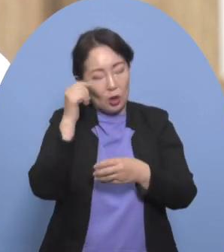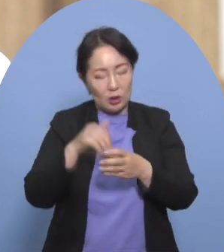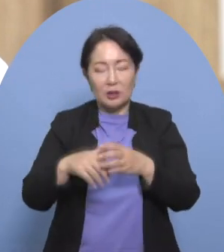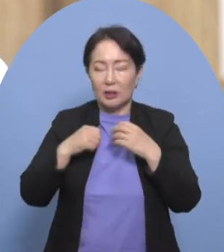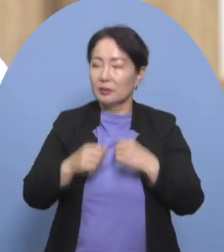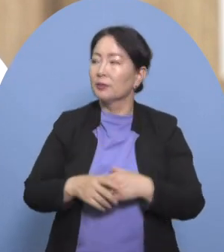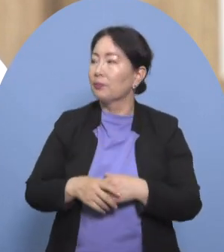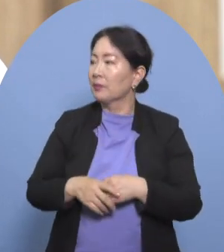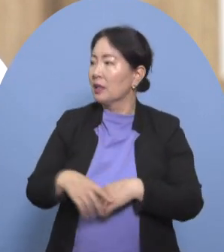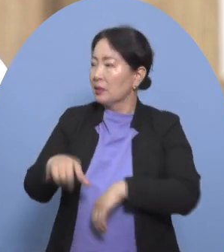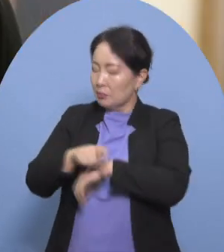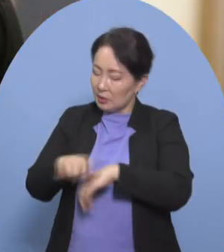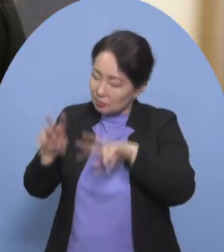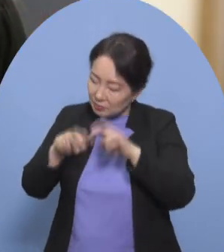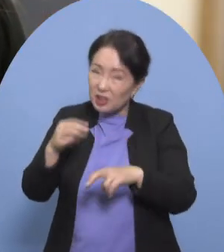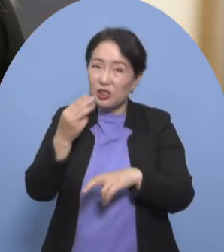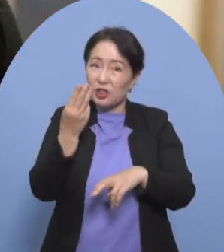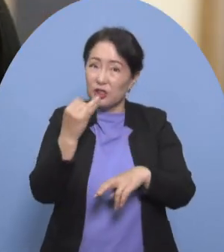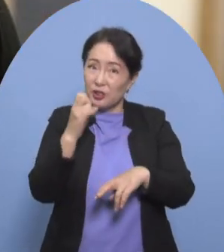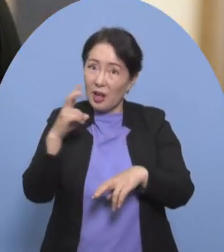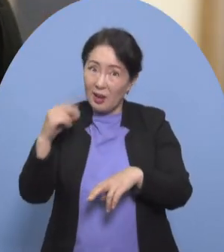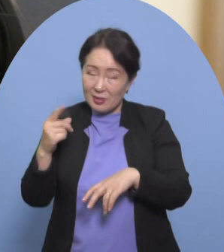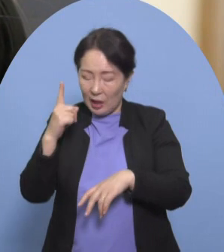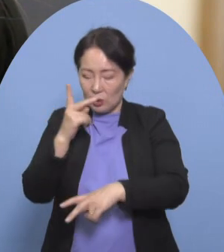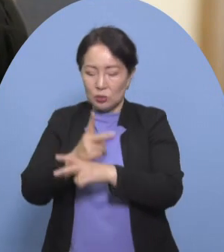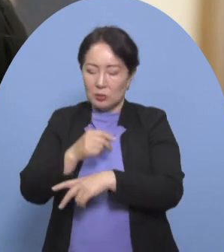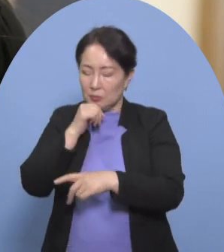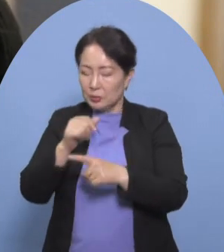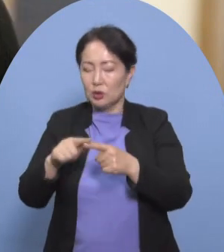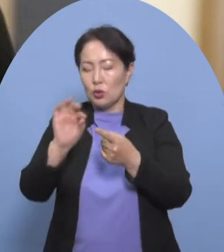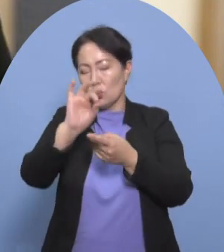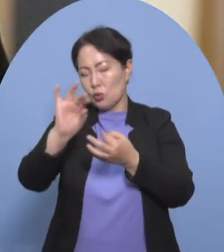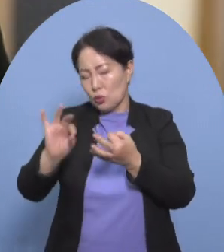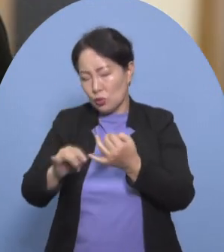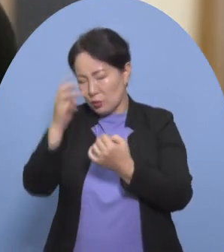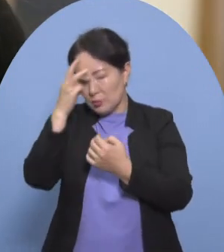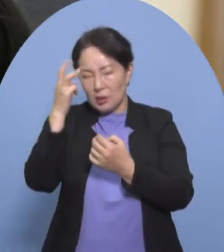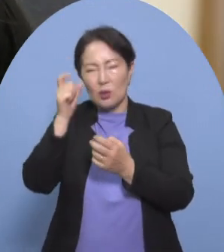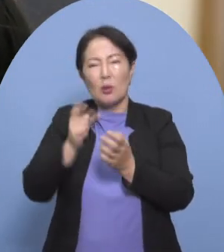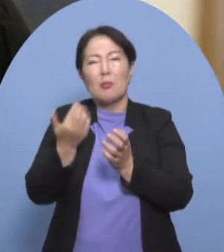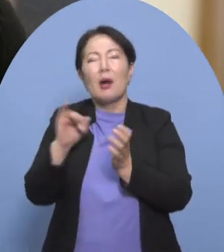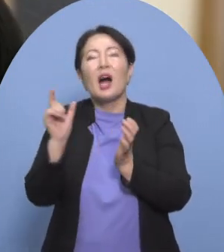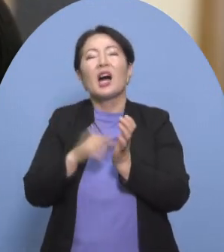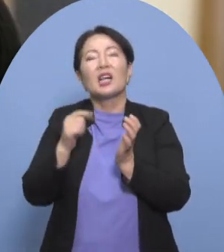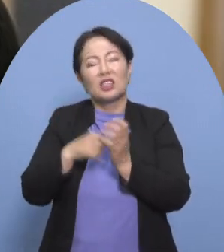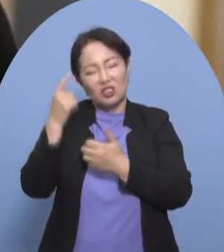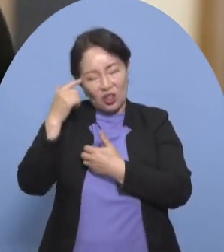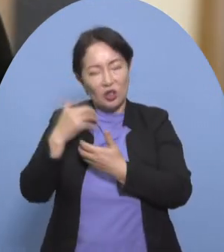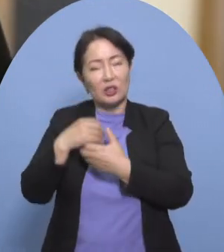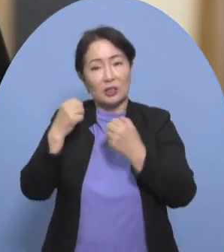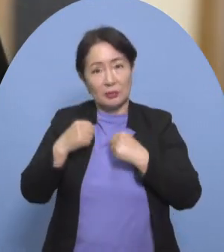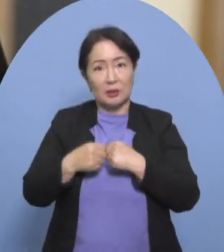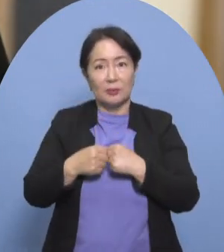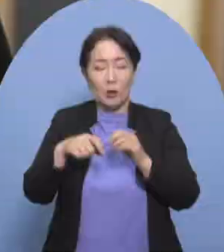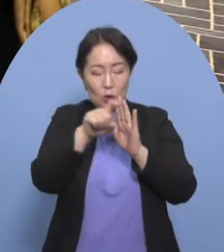хамгийн их ойлгож авсан зүйл нь лээ. Яг шинжээч болохын хувьд болохоор зөвхөн хууль гэрчлэлтгүй ер нь бол айгүй маш олон төрлийн мэдлэгтэй хүн байх шаардлагатай мэдгийг ер нь